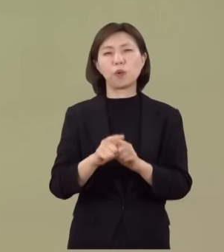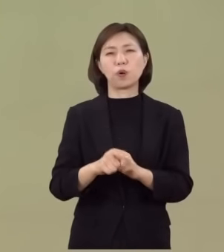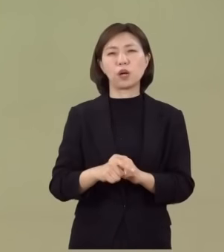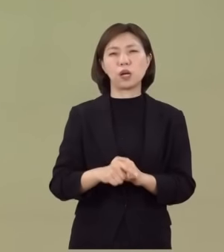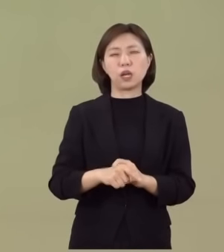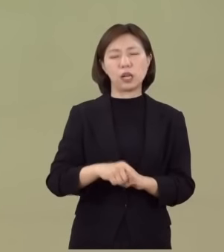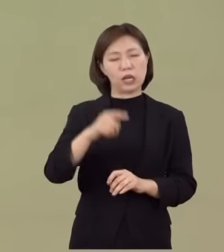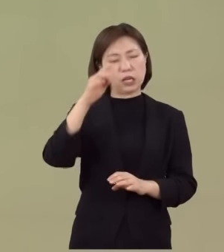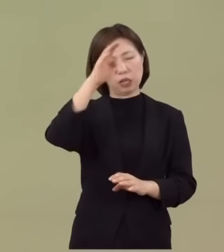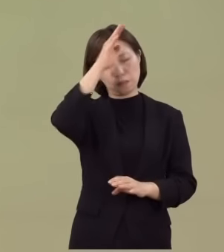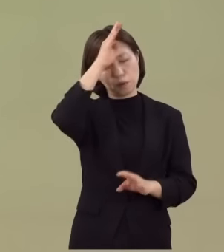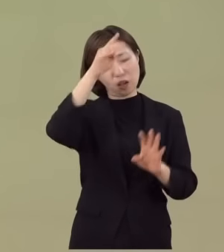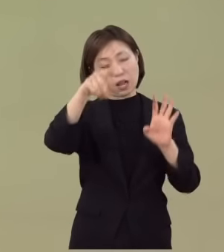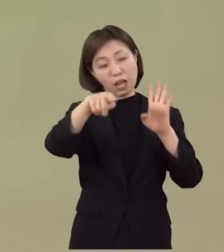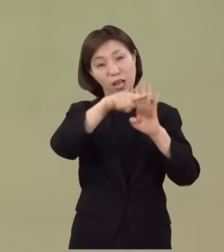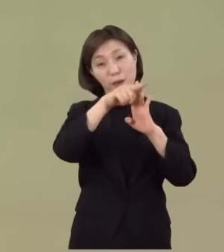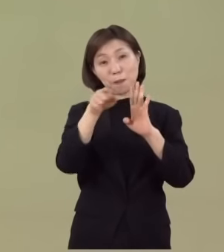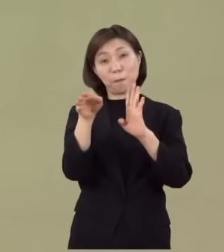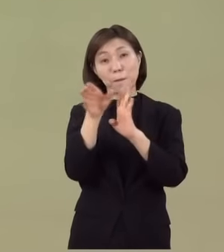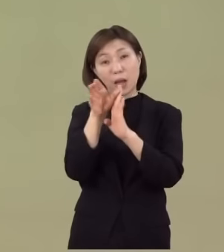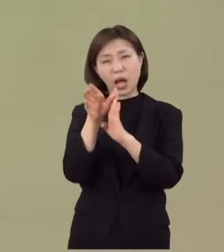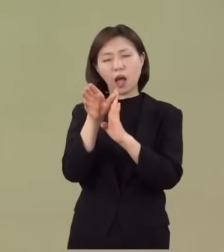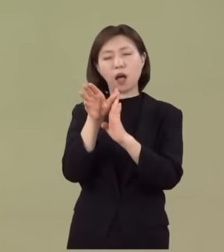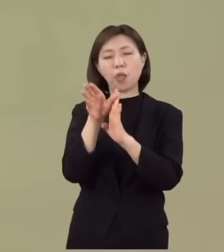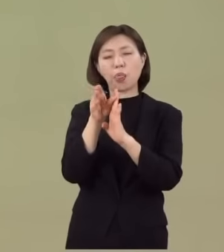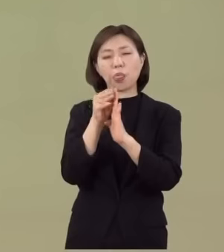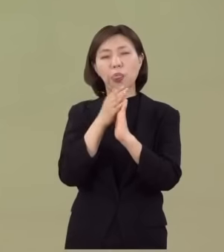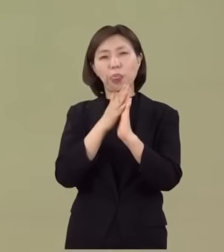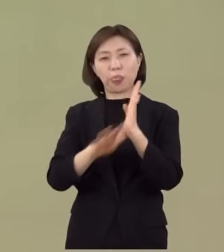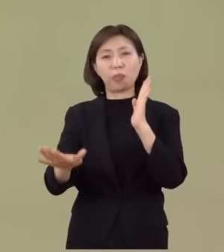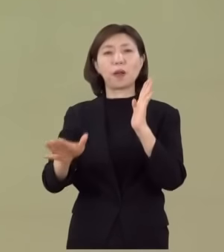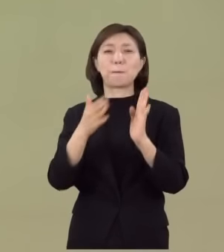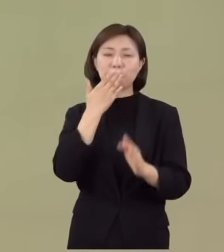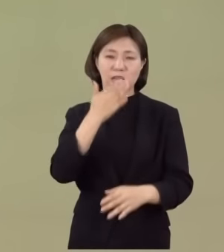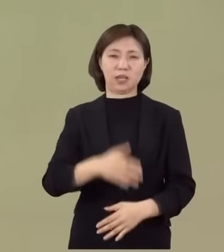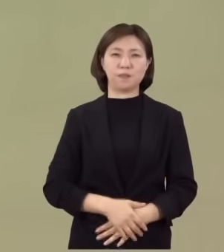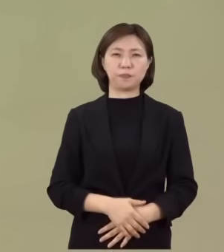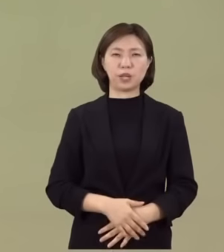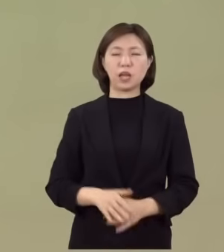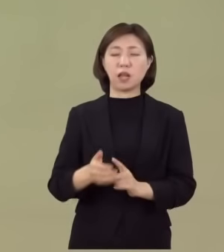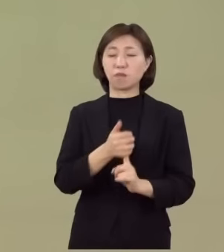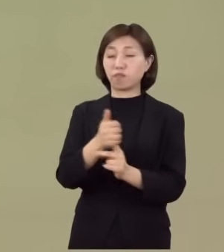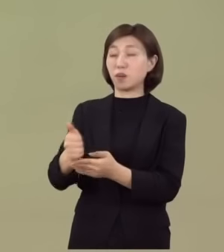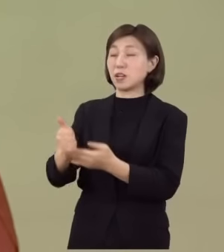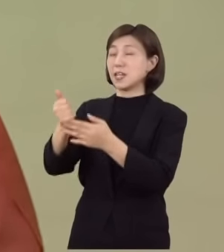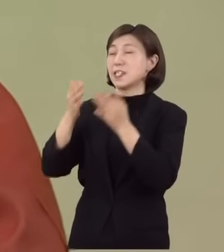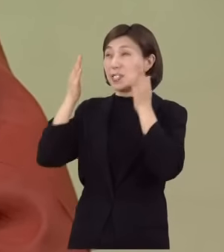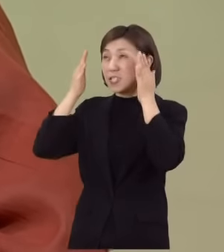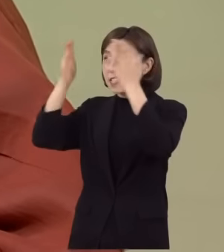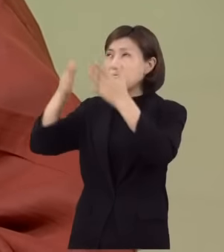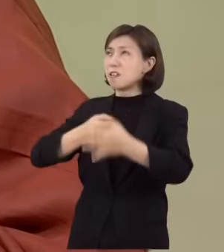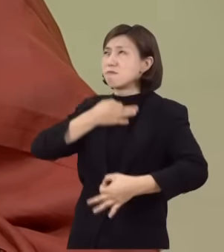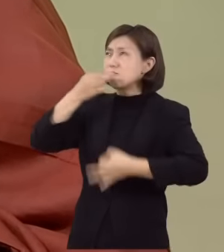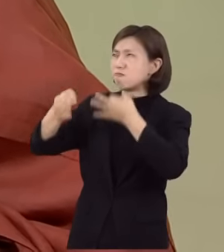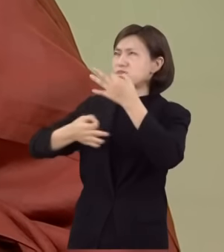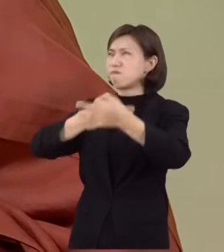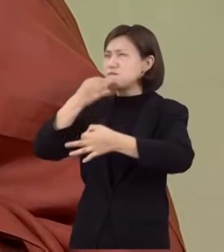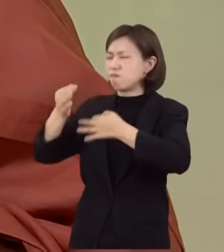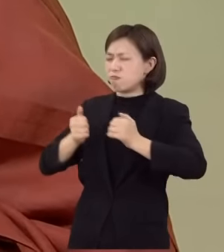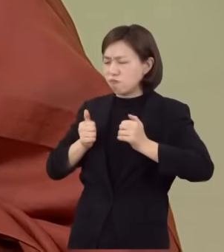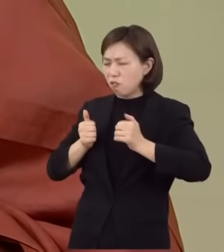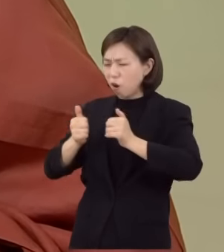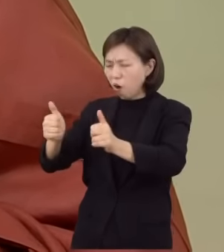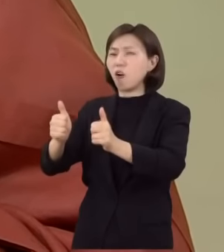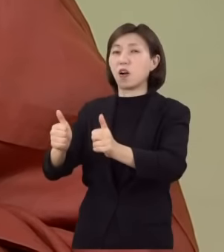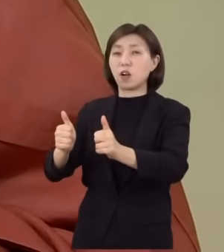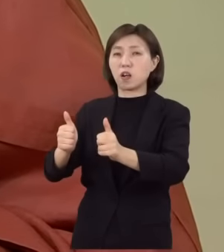될 것이요 아직 내가 수명이 남아 있다면 염불하고 염불하면 업장이 소멸해서 병은